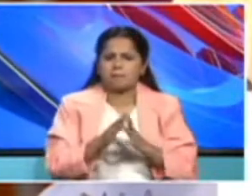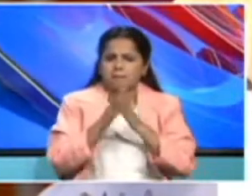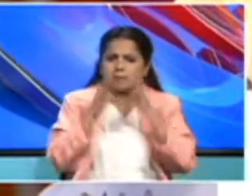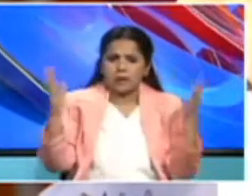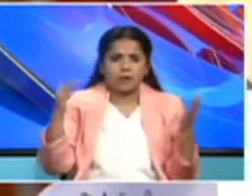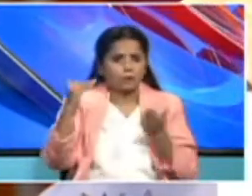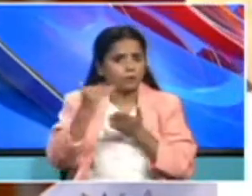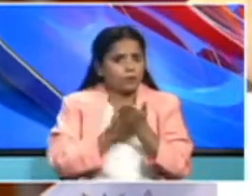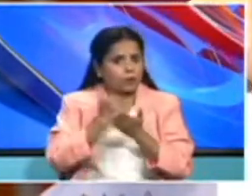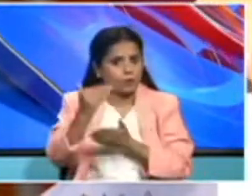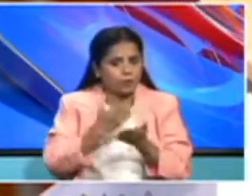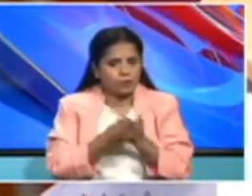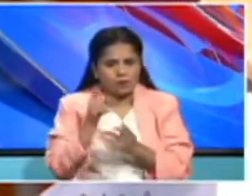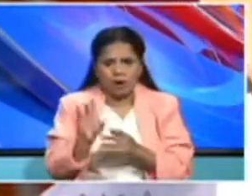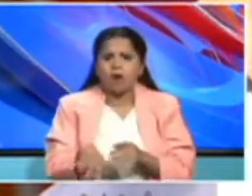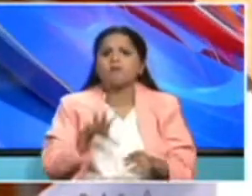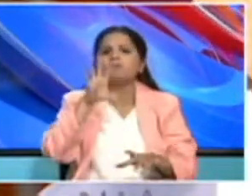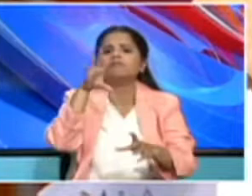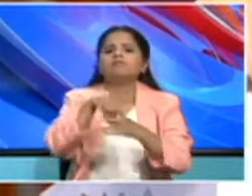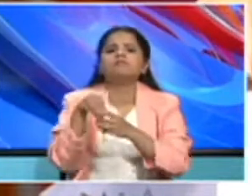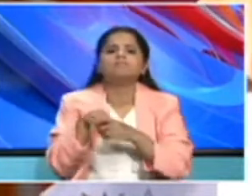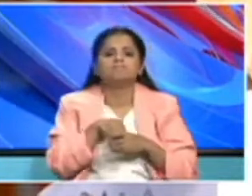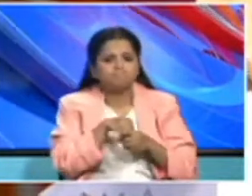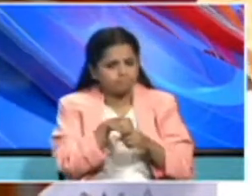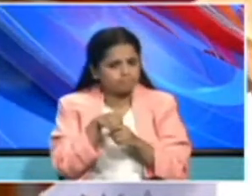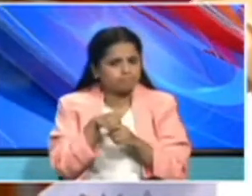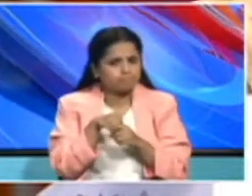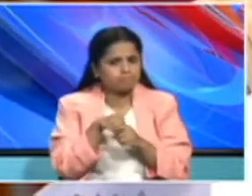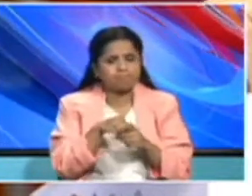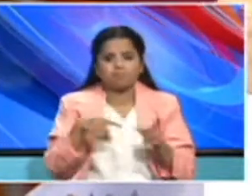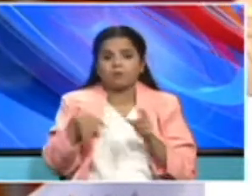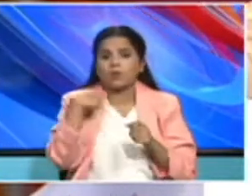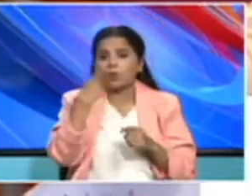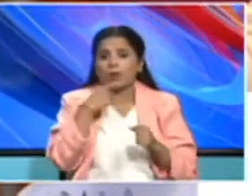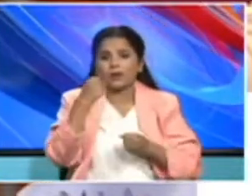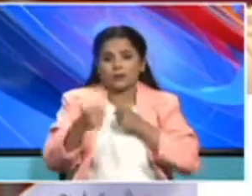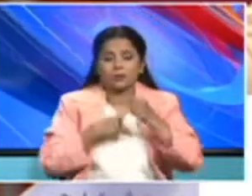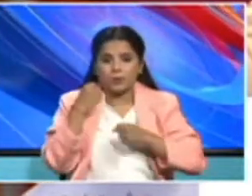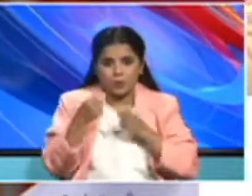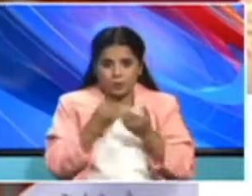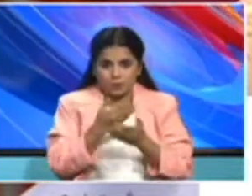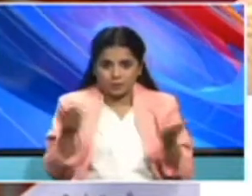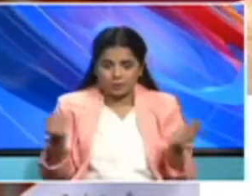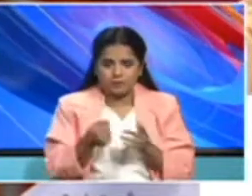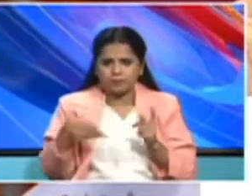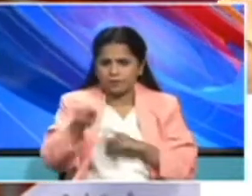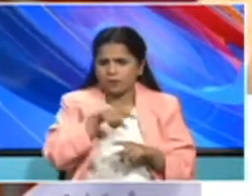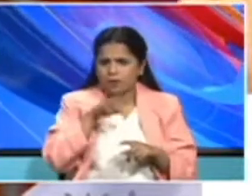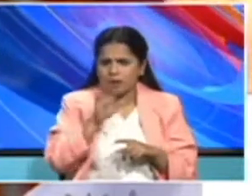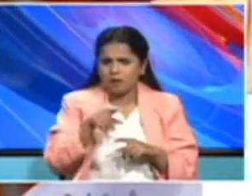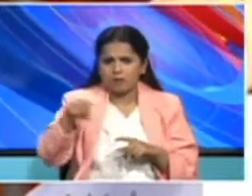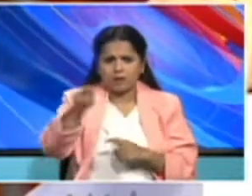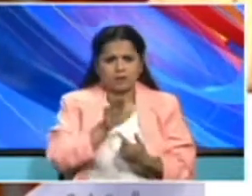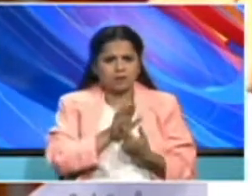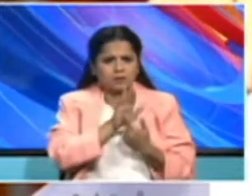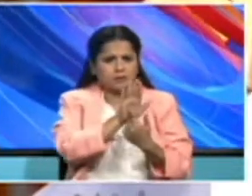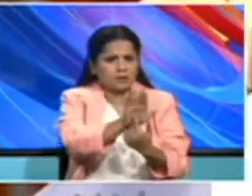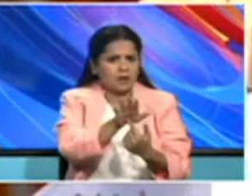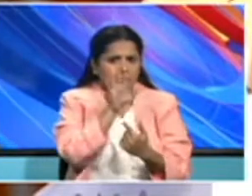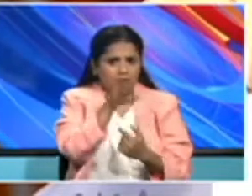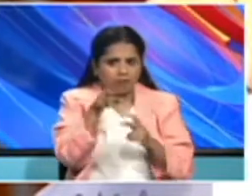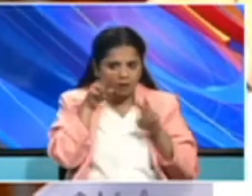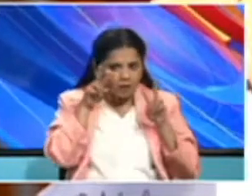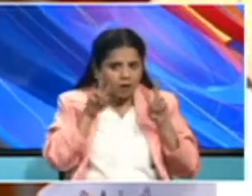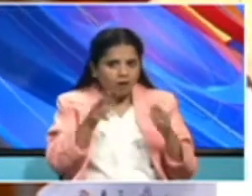आयोजनों में शामिल किया गया है। जो खिलाड़ी इन खेलों का प्रतिनिधित्व यहां कर